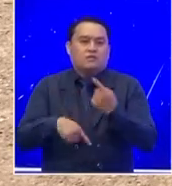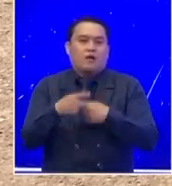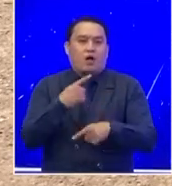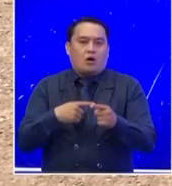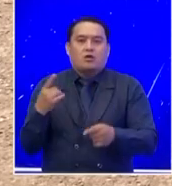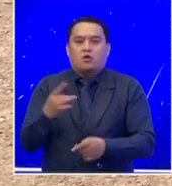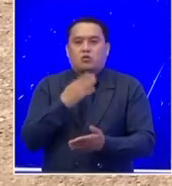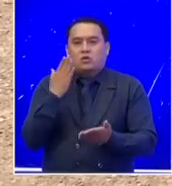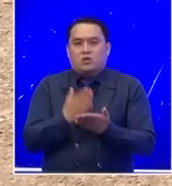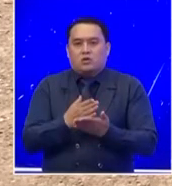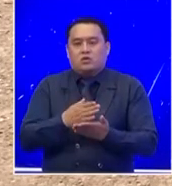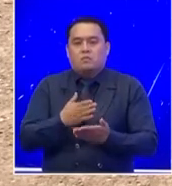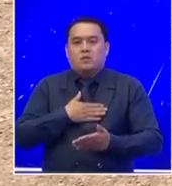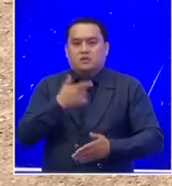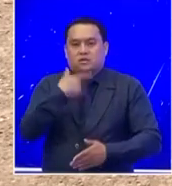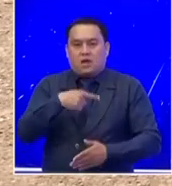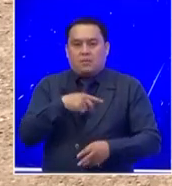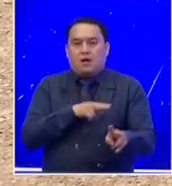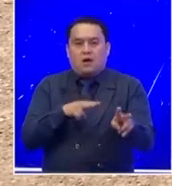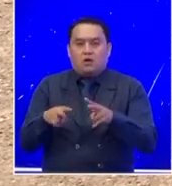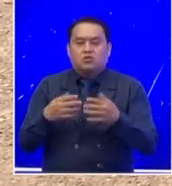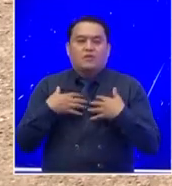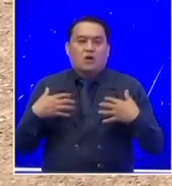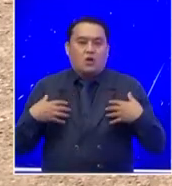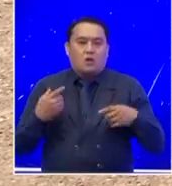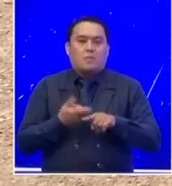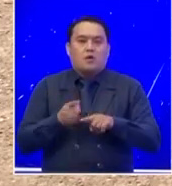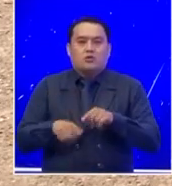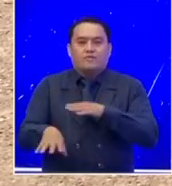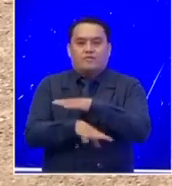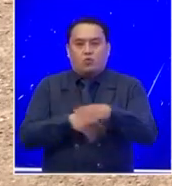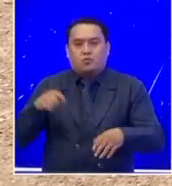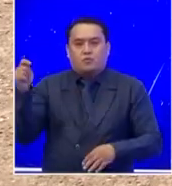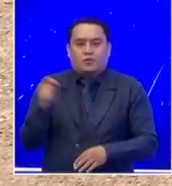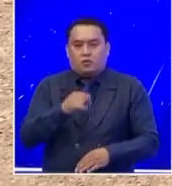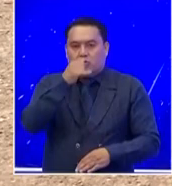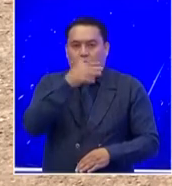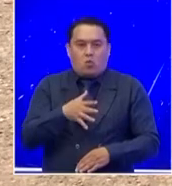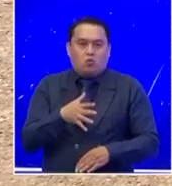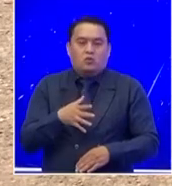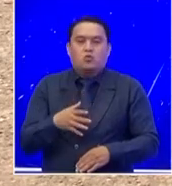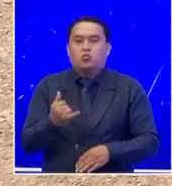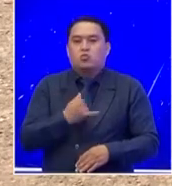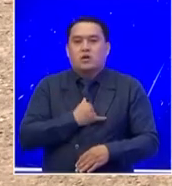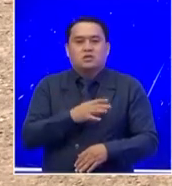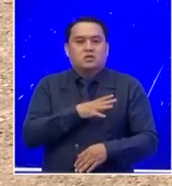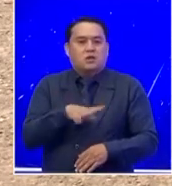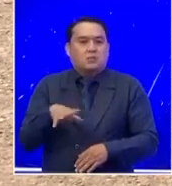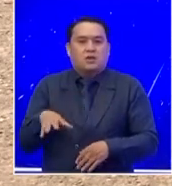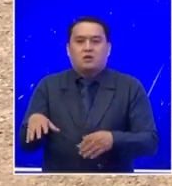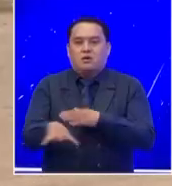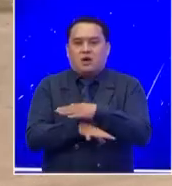В районе уже многие знают, что мы сами охраняем наш скот, поэтому воры сюда не приходят. В этом году у нас не было ни одной